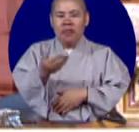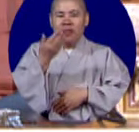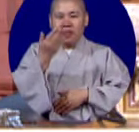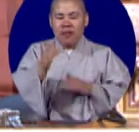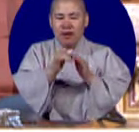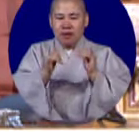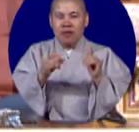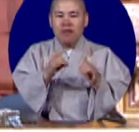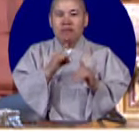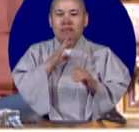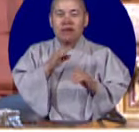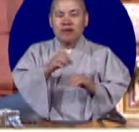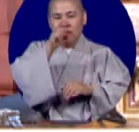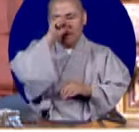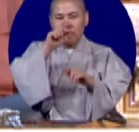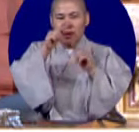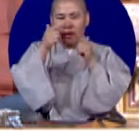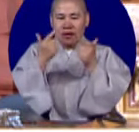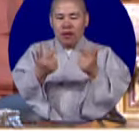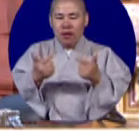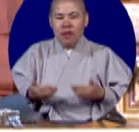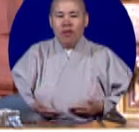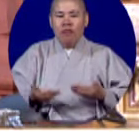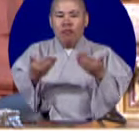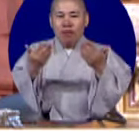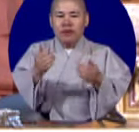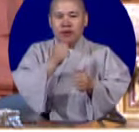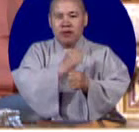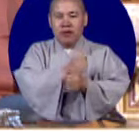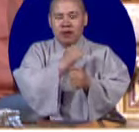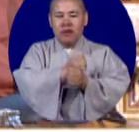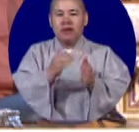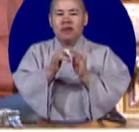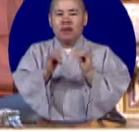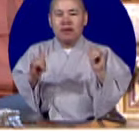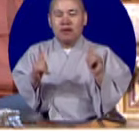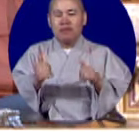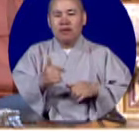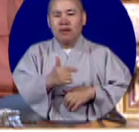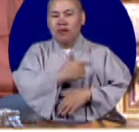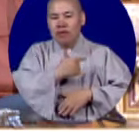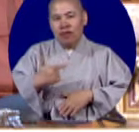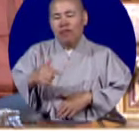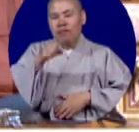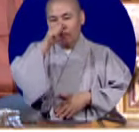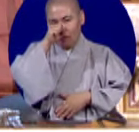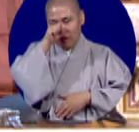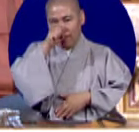상대편만 좋은 게 절대로 아닙니다. 보시는. 보시하는 사람이 굉장히 좋은 겁니다. 이게요.